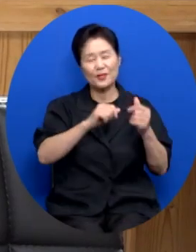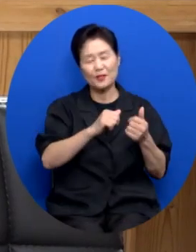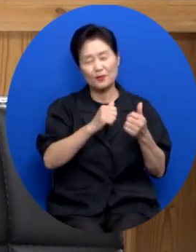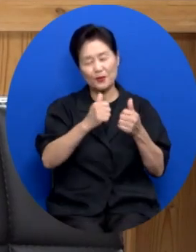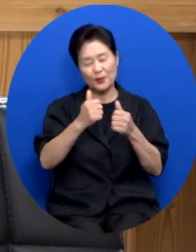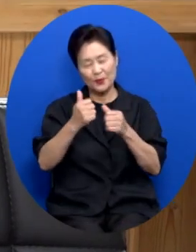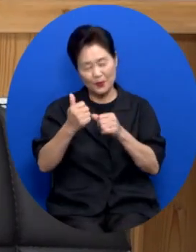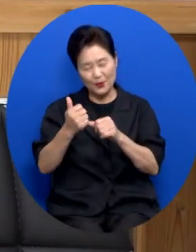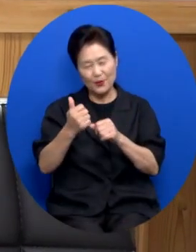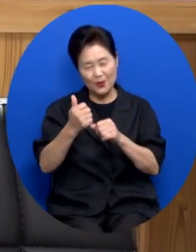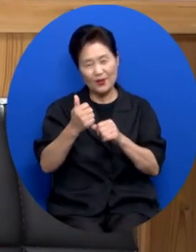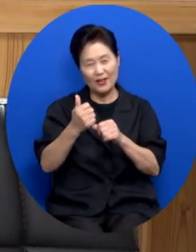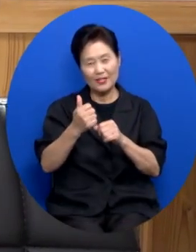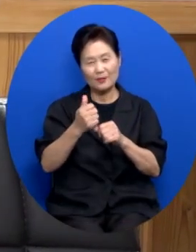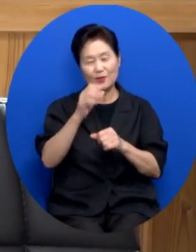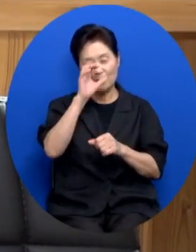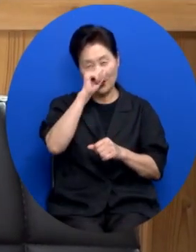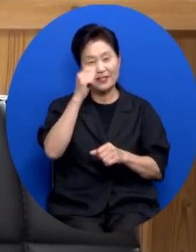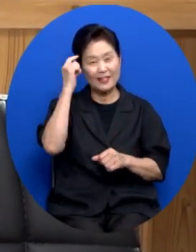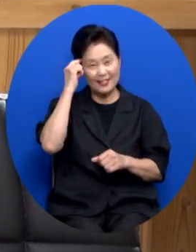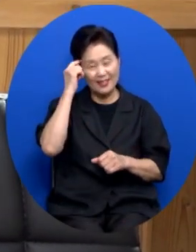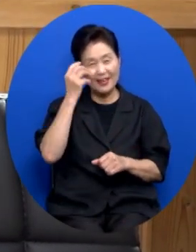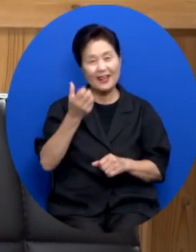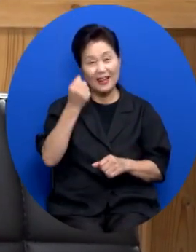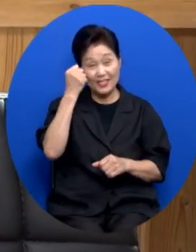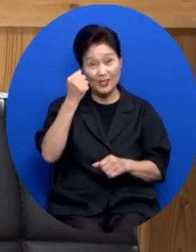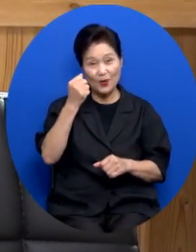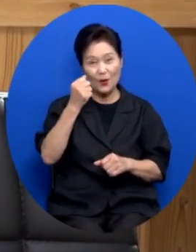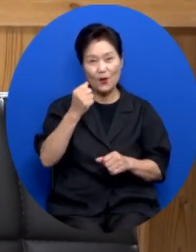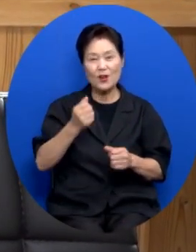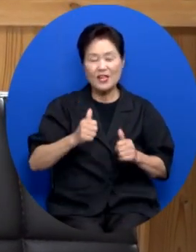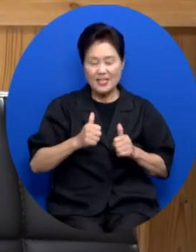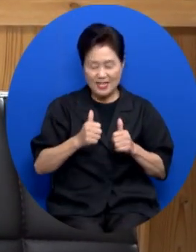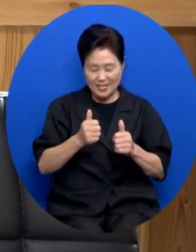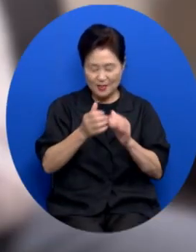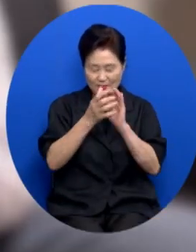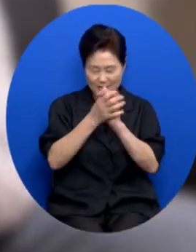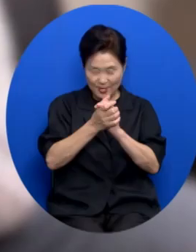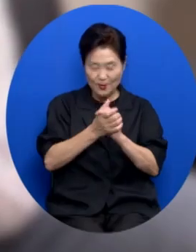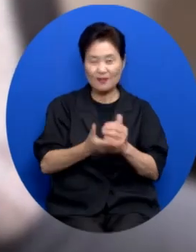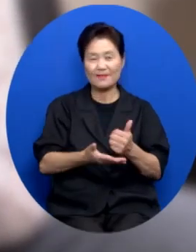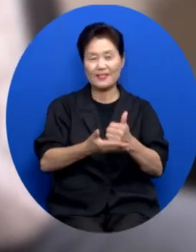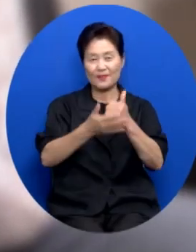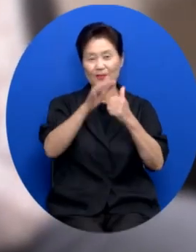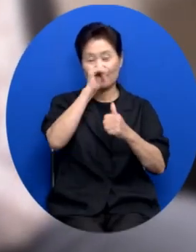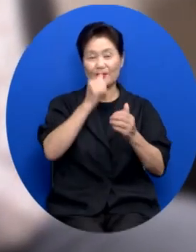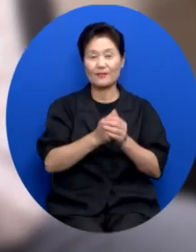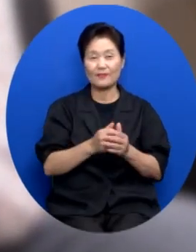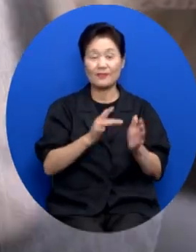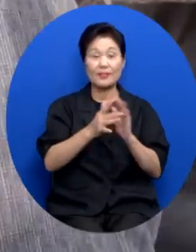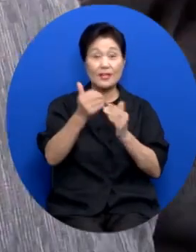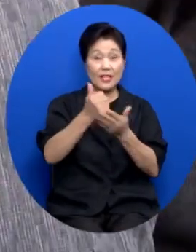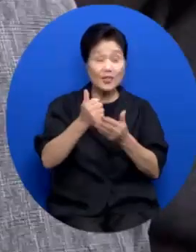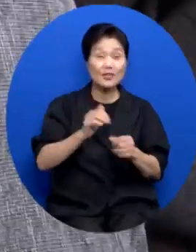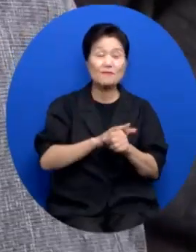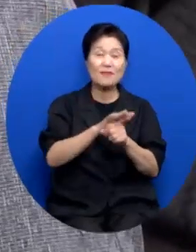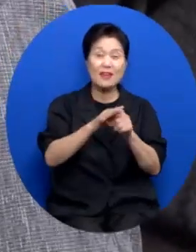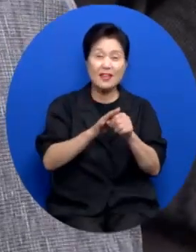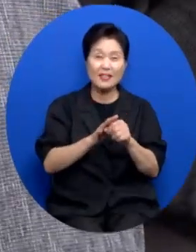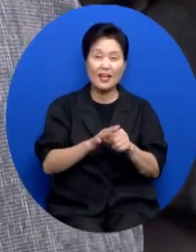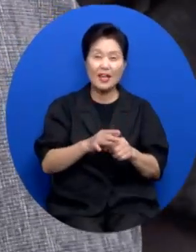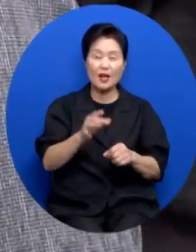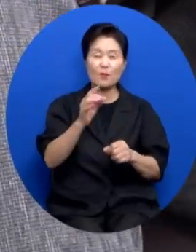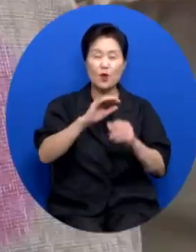이제 그거 하나 지금 소망하고 기도하고 있습니다. 예수님의 사랑을 오롯이 전하는